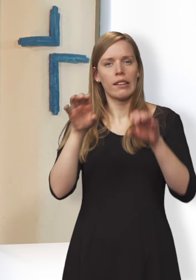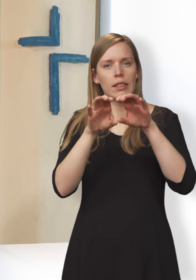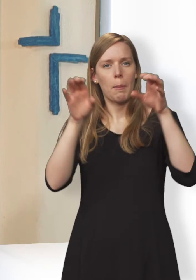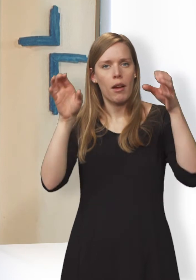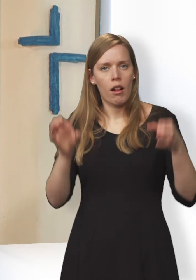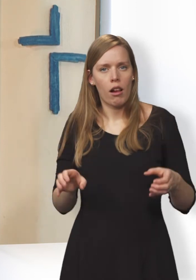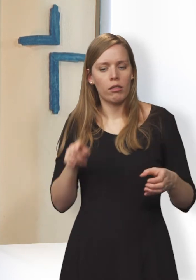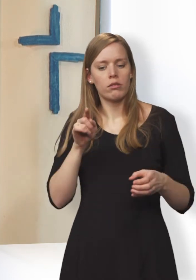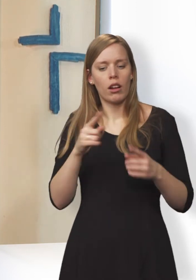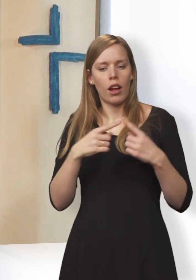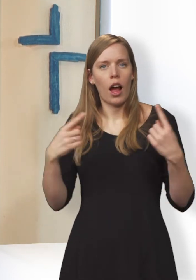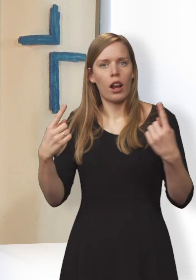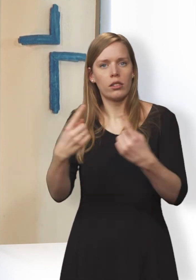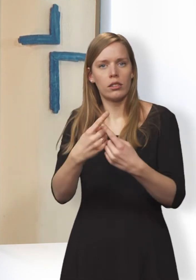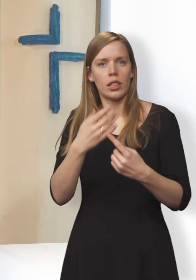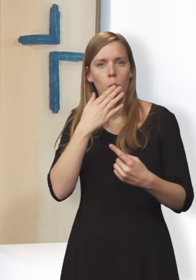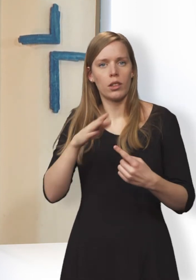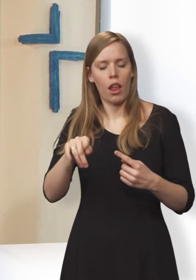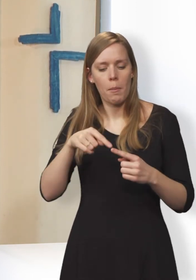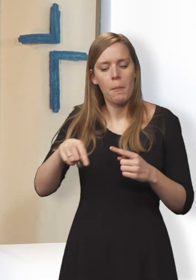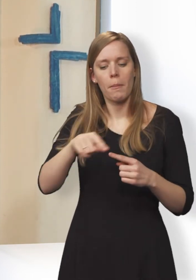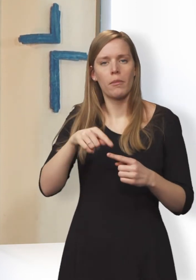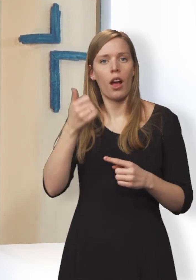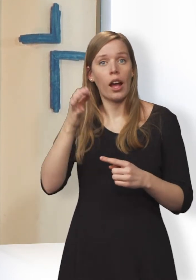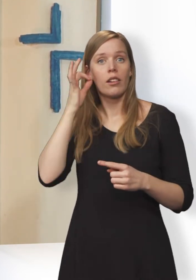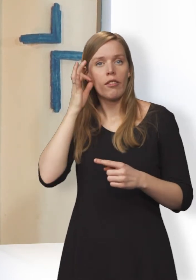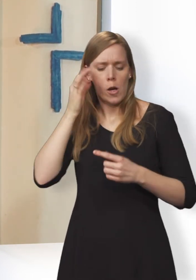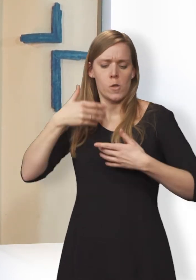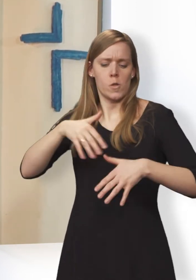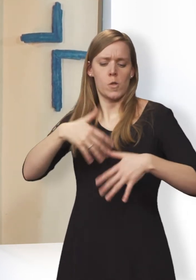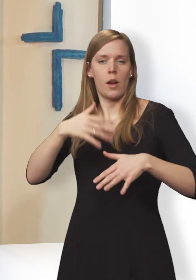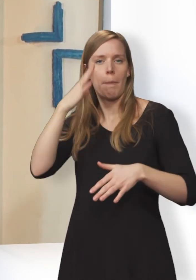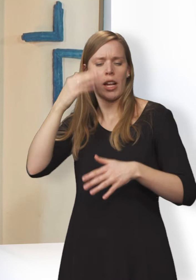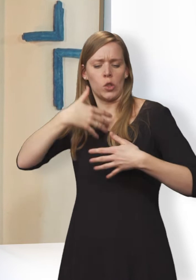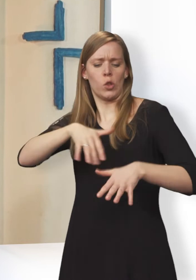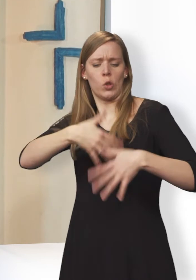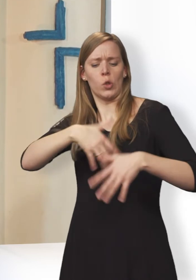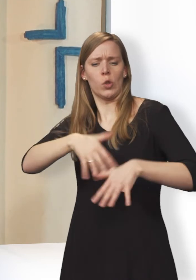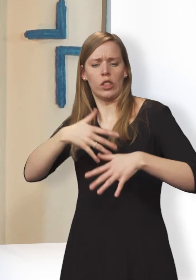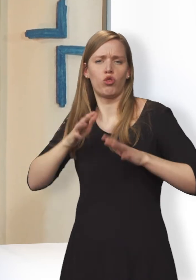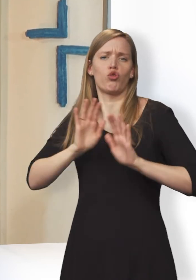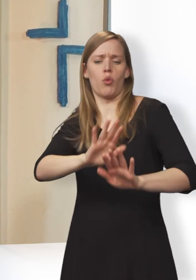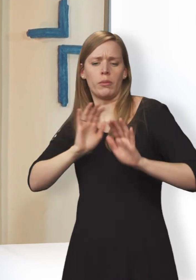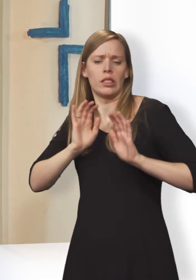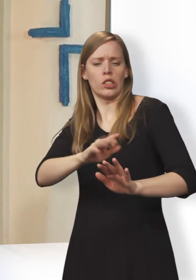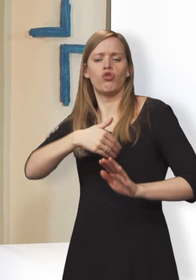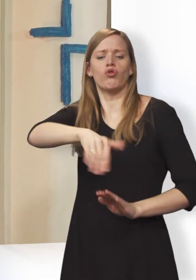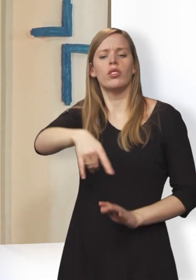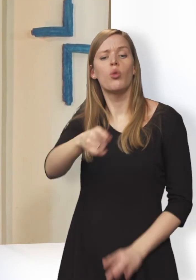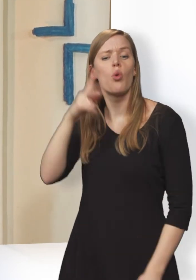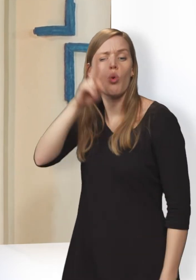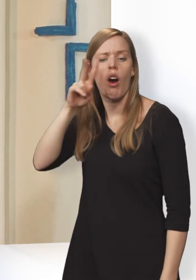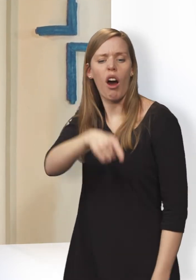tempels von jerusalem getrieben grobe männerhände schubsen sie vor sich her du luder